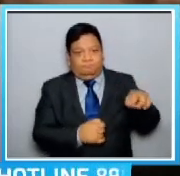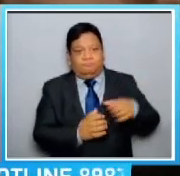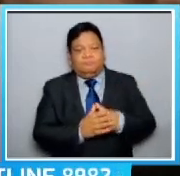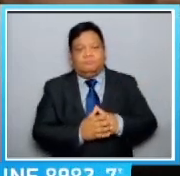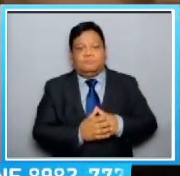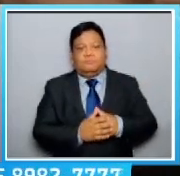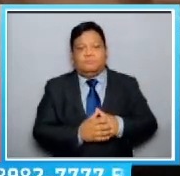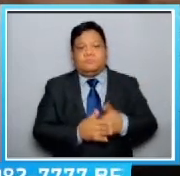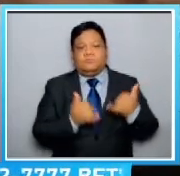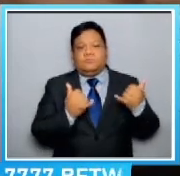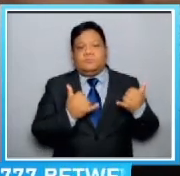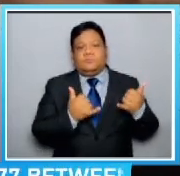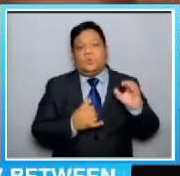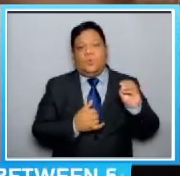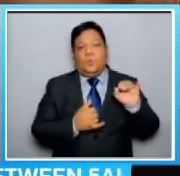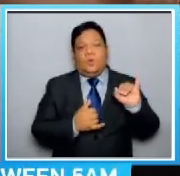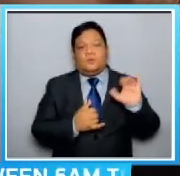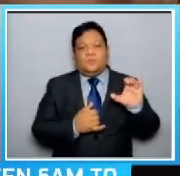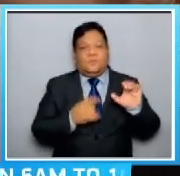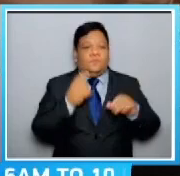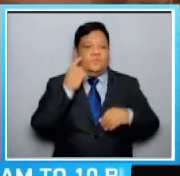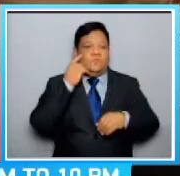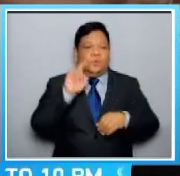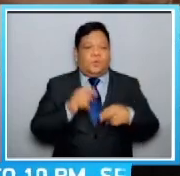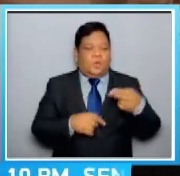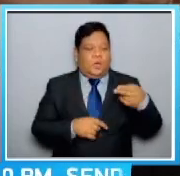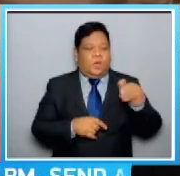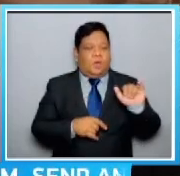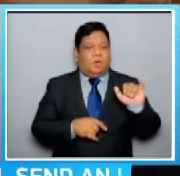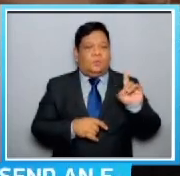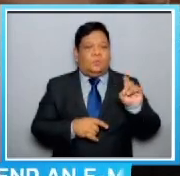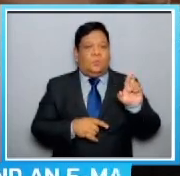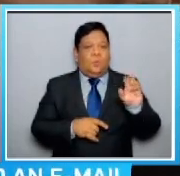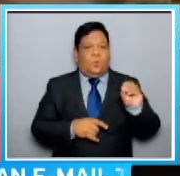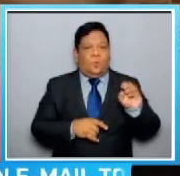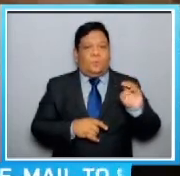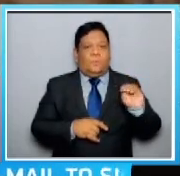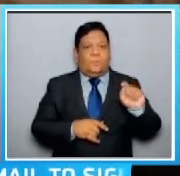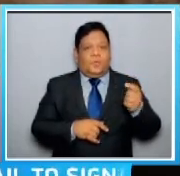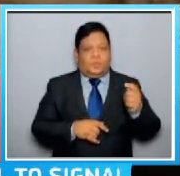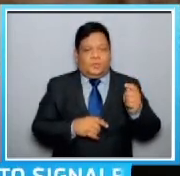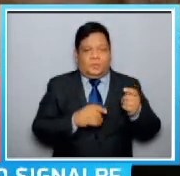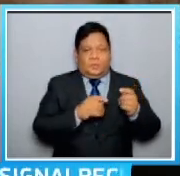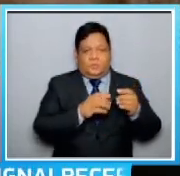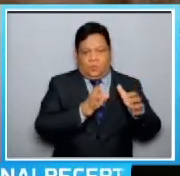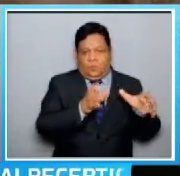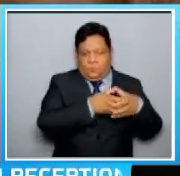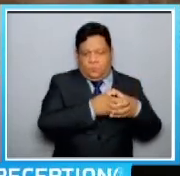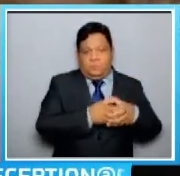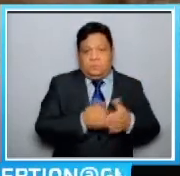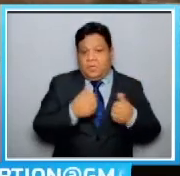ng OIC ng Hydromet Division. So kung may tanong po kayo, sila na lang sagot.